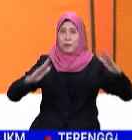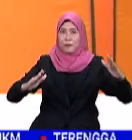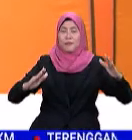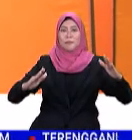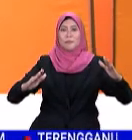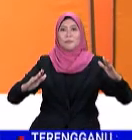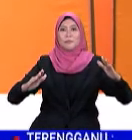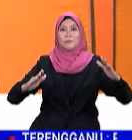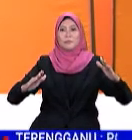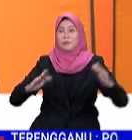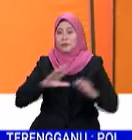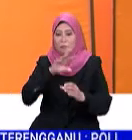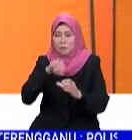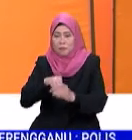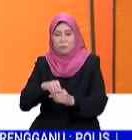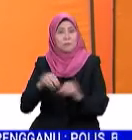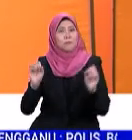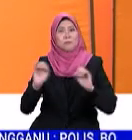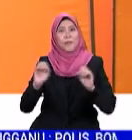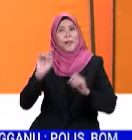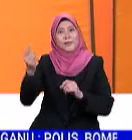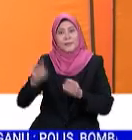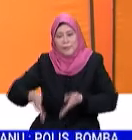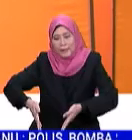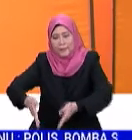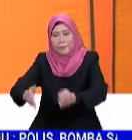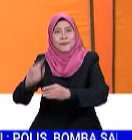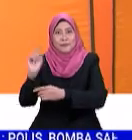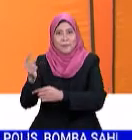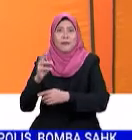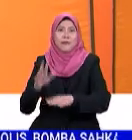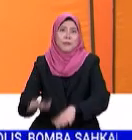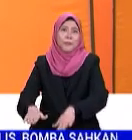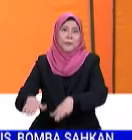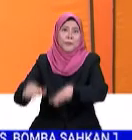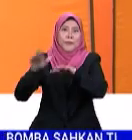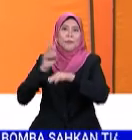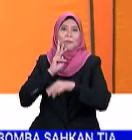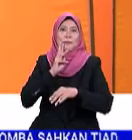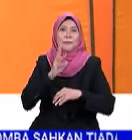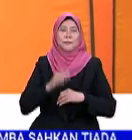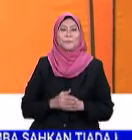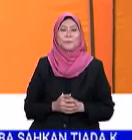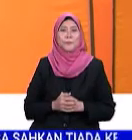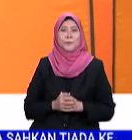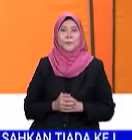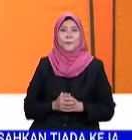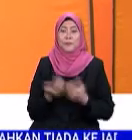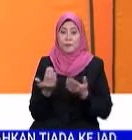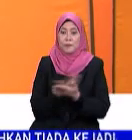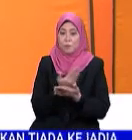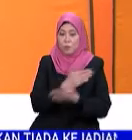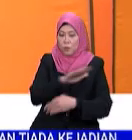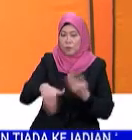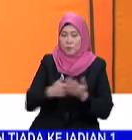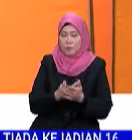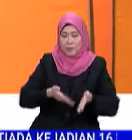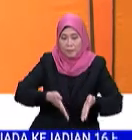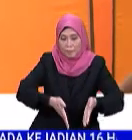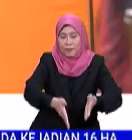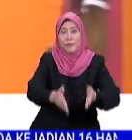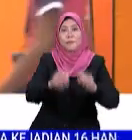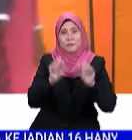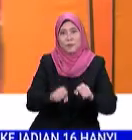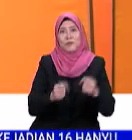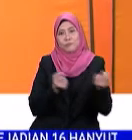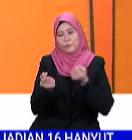penduduk yang terlibat lah. Hanya jalan lah. Dan baru sekarang ni jalan semua masih boleh